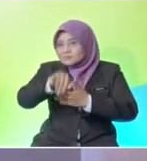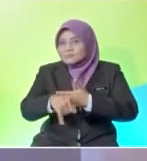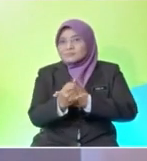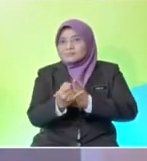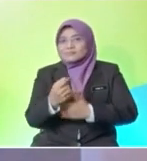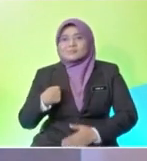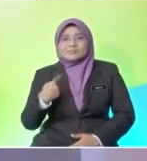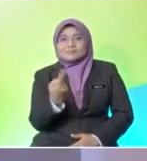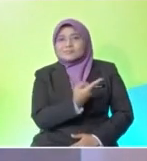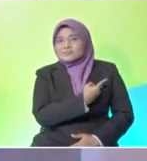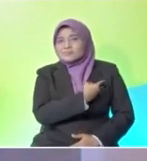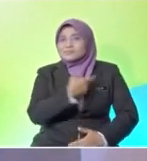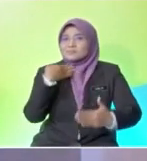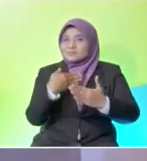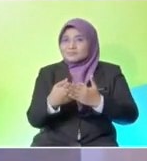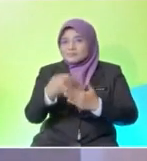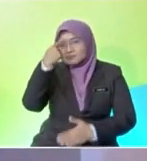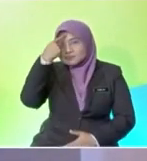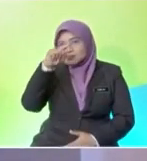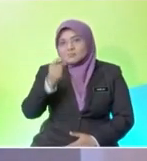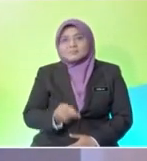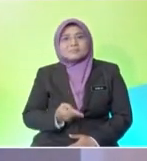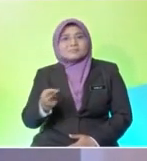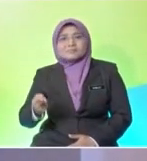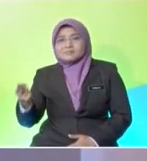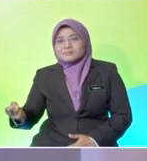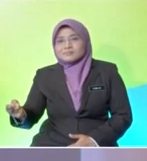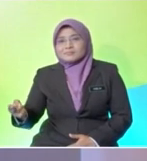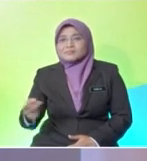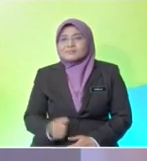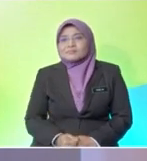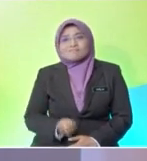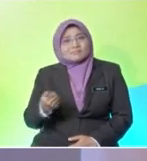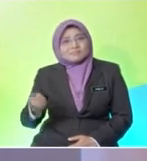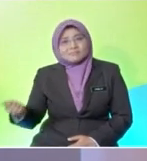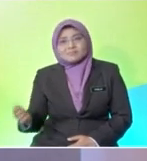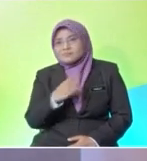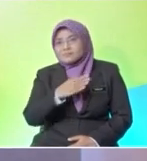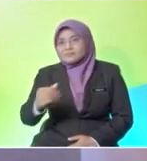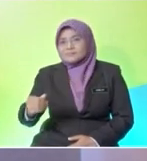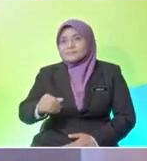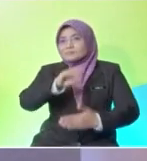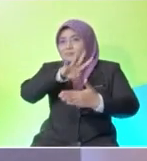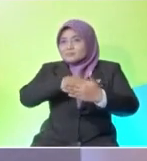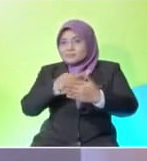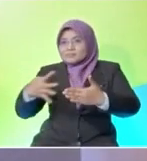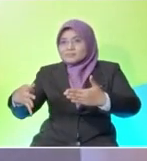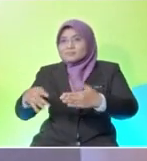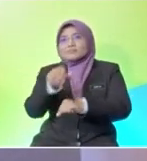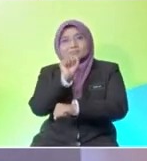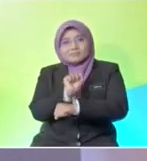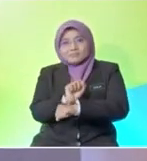sudah sampai keba untuk bahan peralatan kos jadwal kecil kan sebelum nih Hanif dah buat